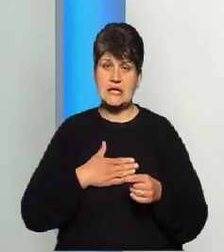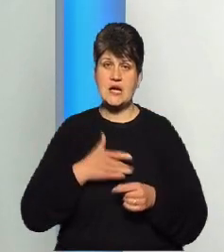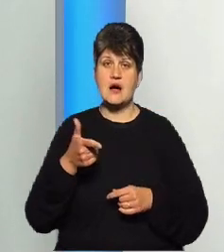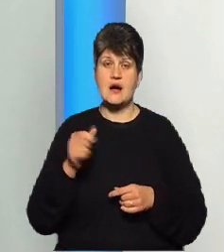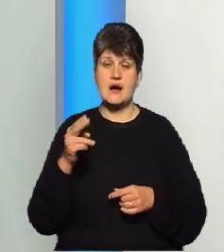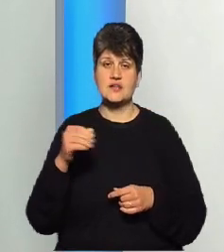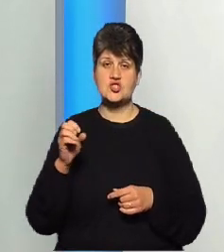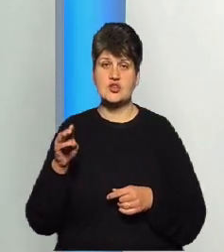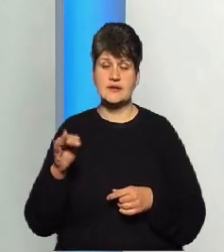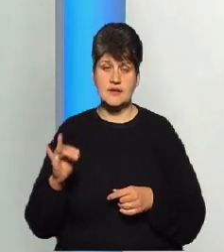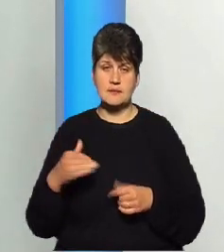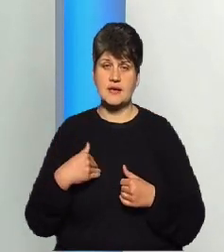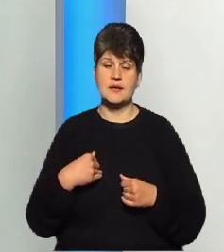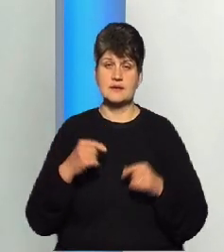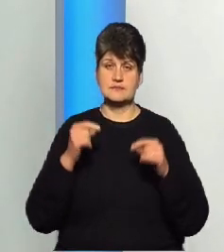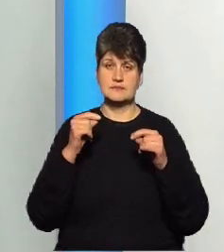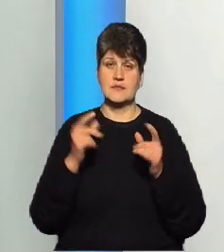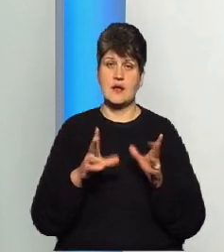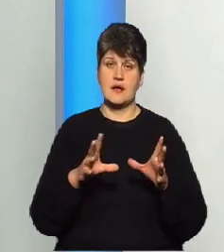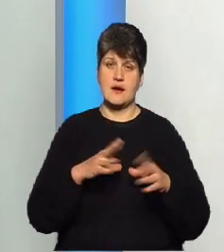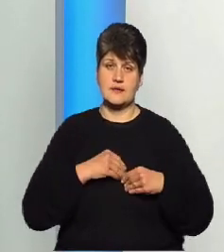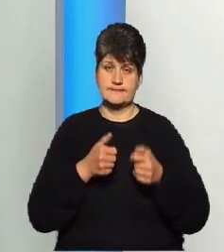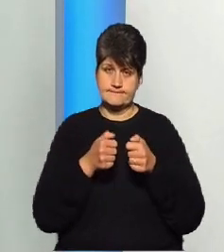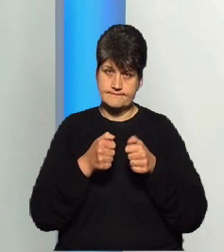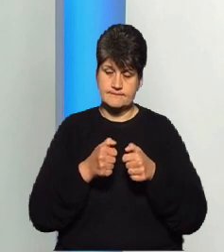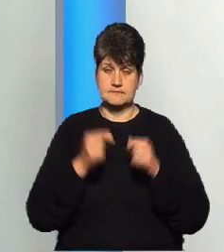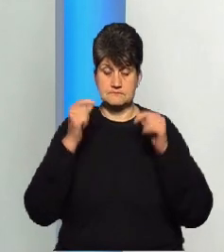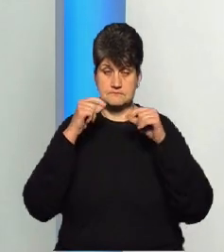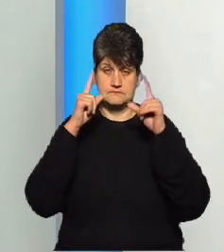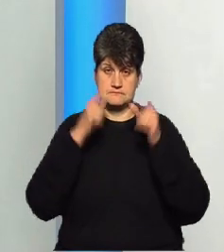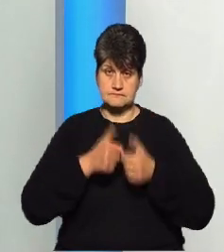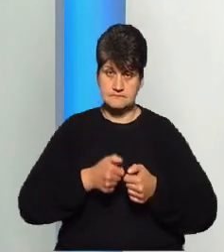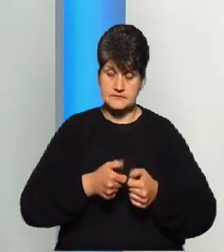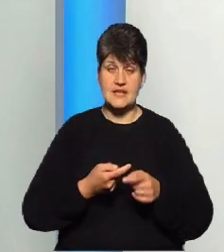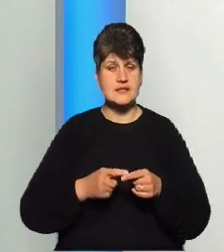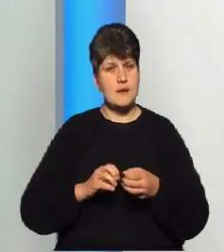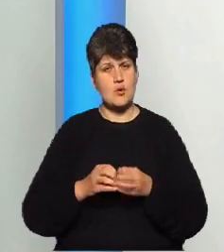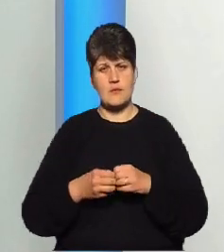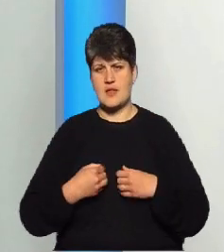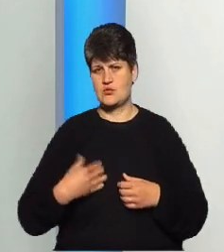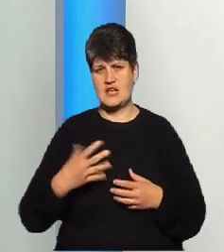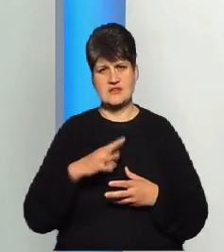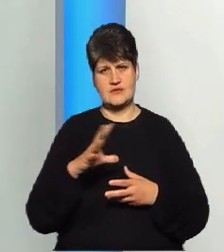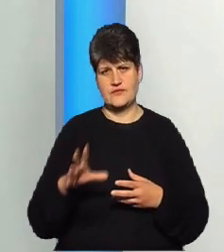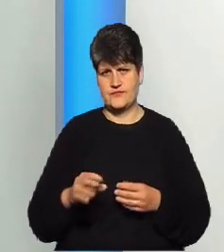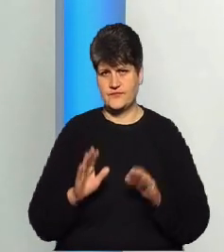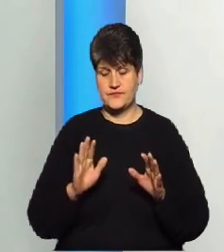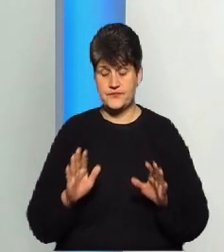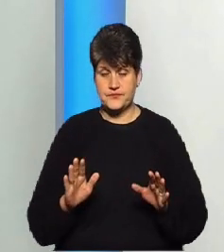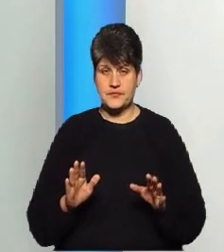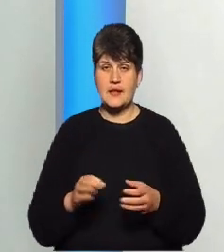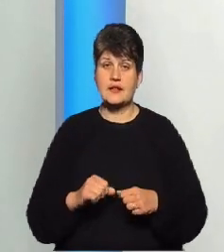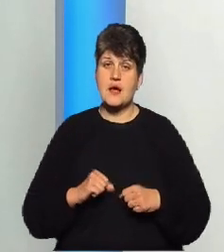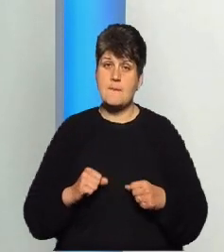ними просинаємося, ця проблема є у кожного з нас в більшій чи в меншій мірі. І все-таки намагатися десь за годину до